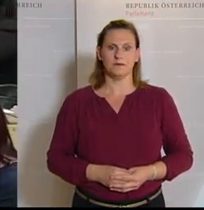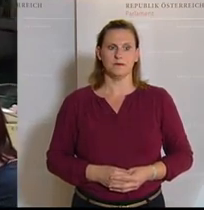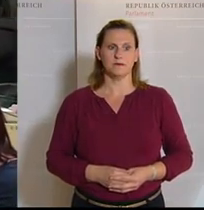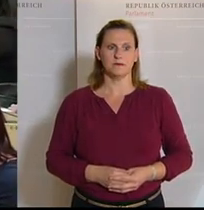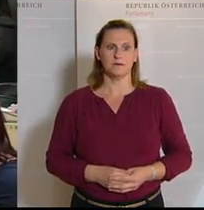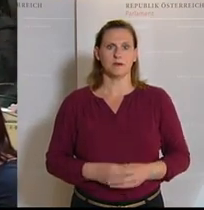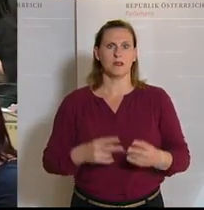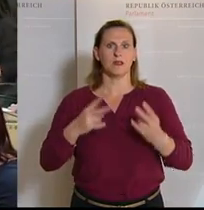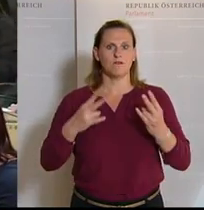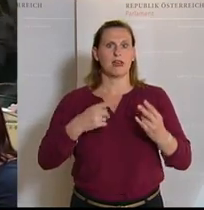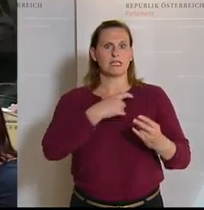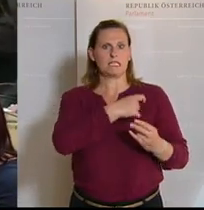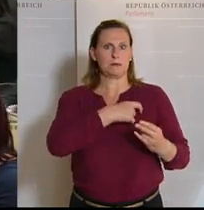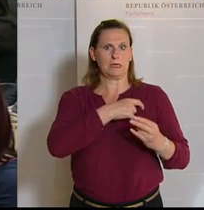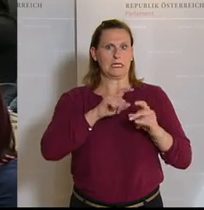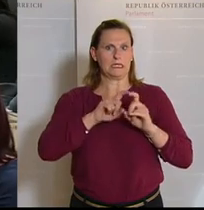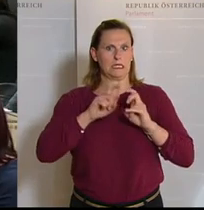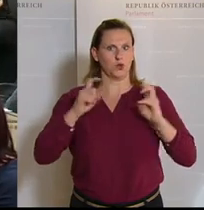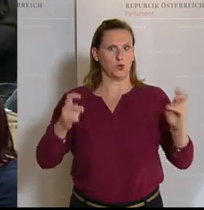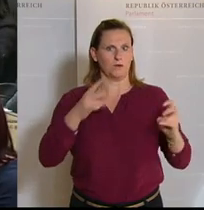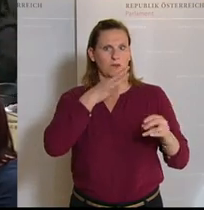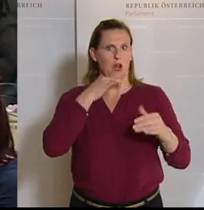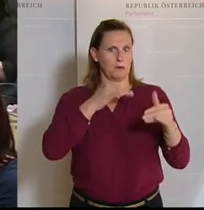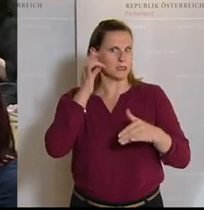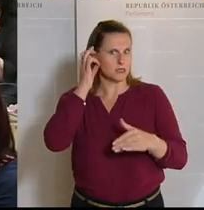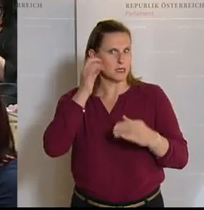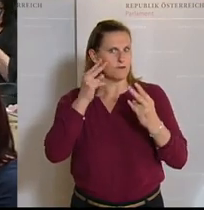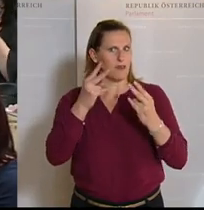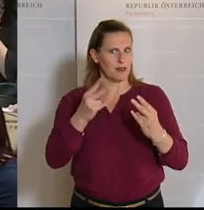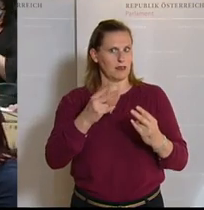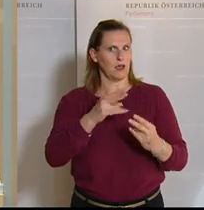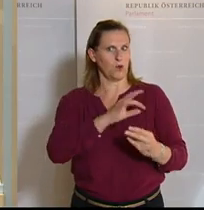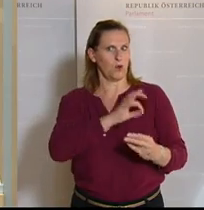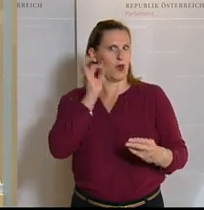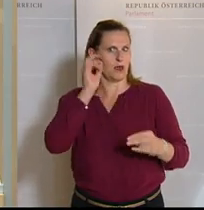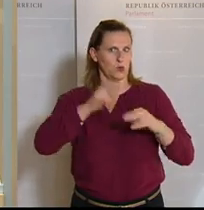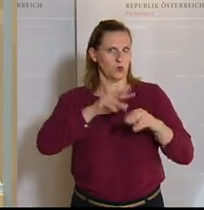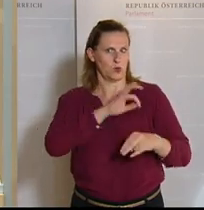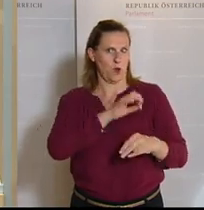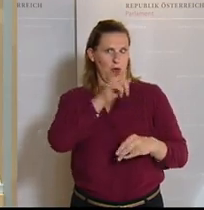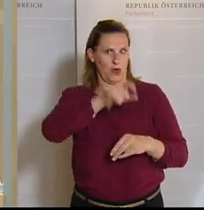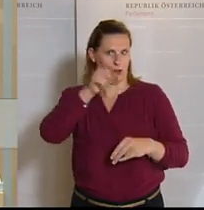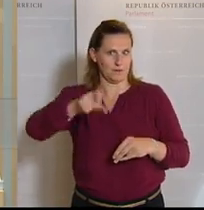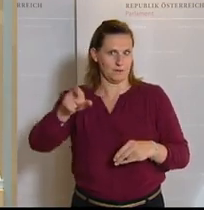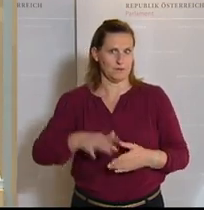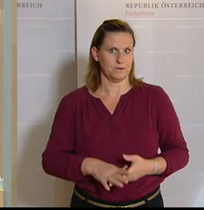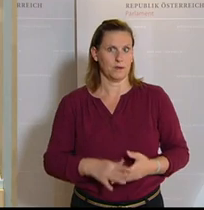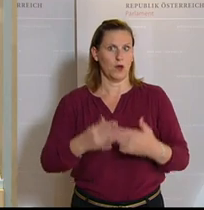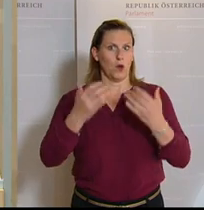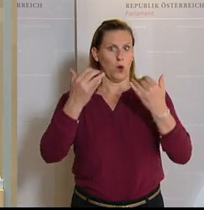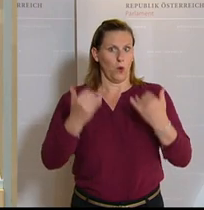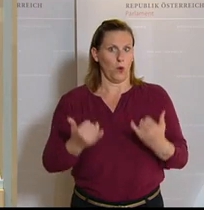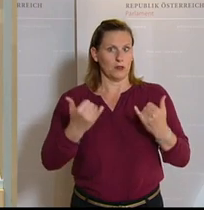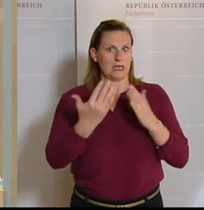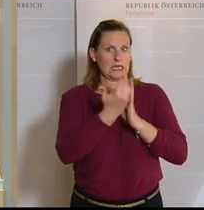Wertes Präsidium, sehr geehrter Herr Minister, Frau Ministerin, werte Kolleginnen und Kollegen, wir stocken heute mit diesem Gesetzespaket,